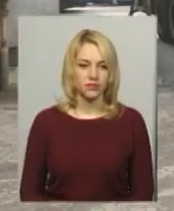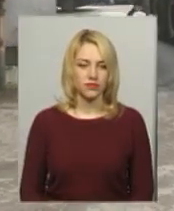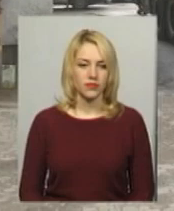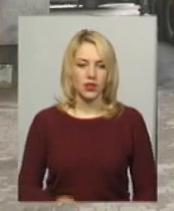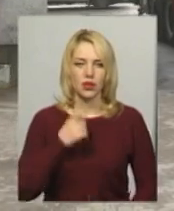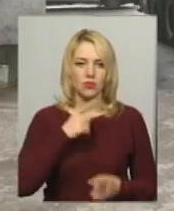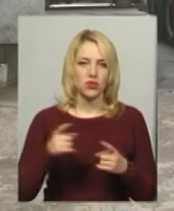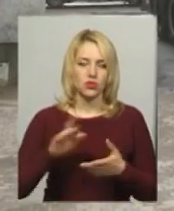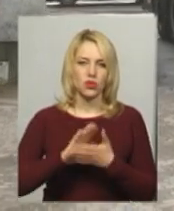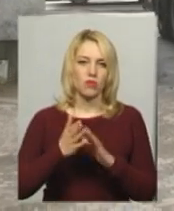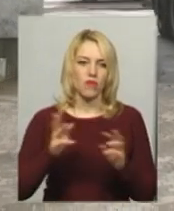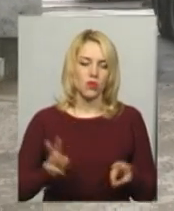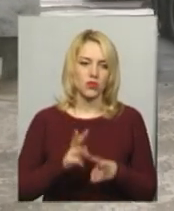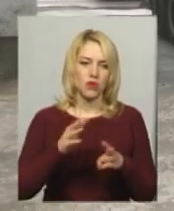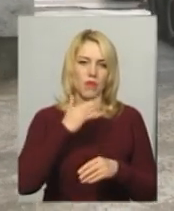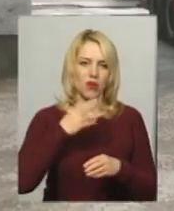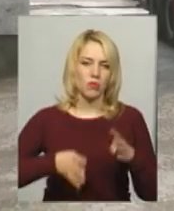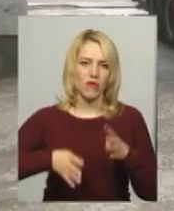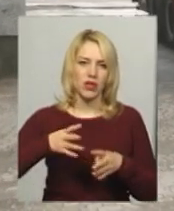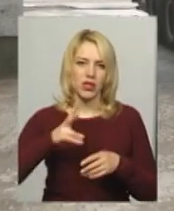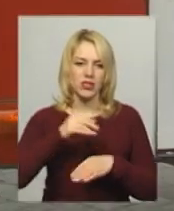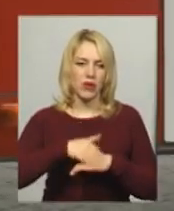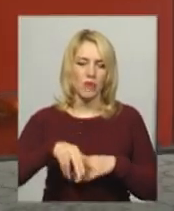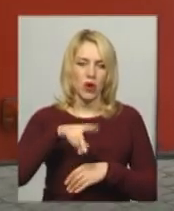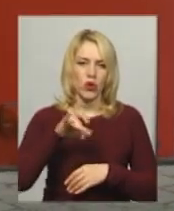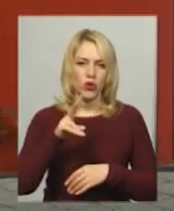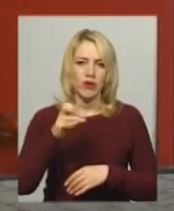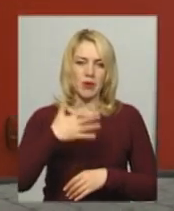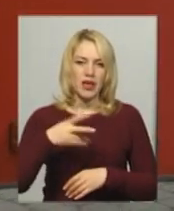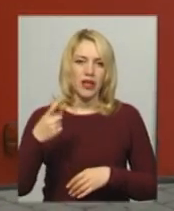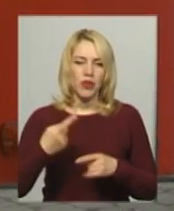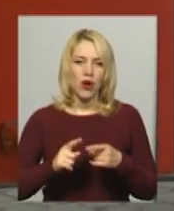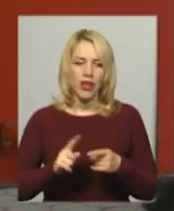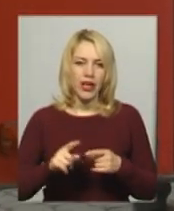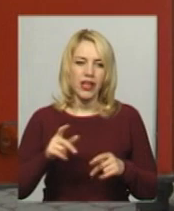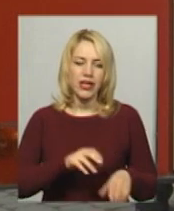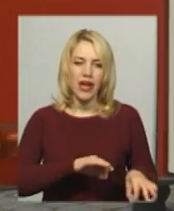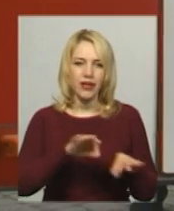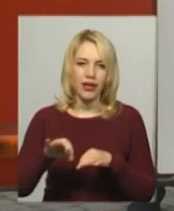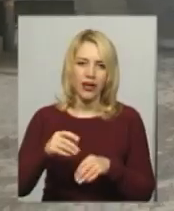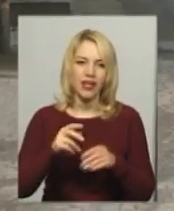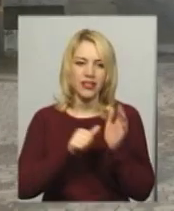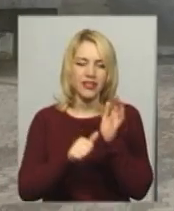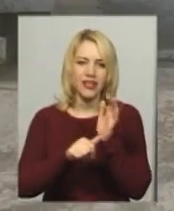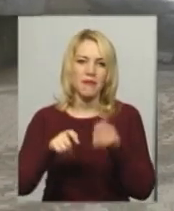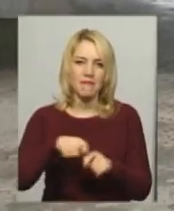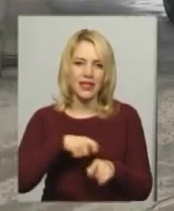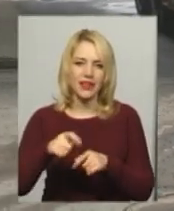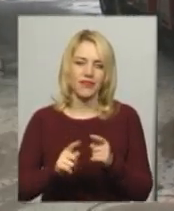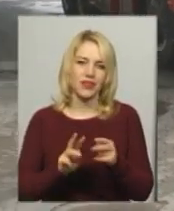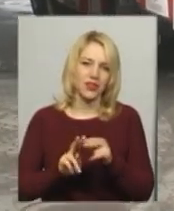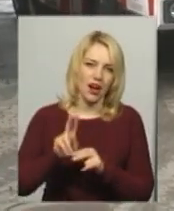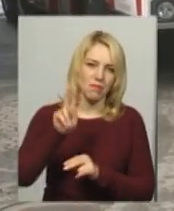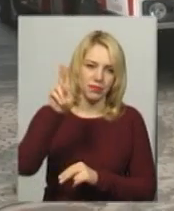Під час умовної пожежі у багатоповерхівці за адресою Проскурівська, 51, у двір заїхала 60-метрова автодрабина. Водієві довелося кілька